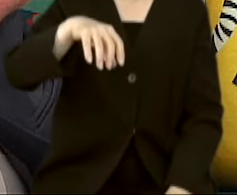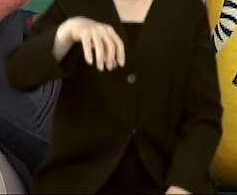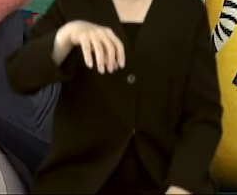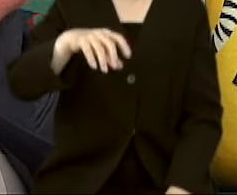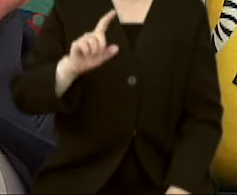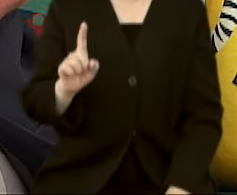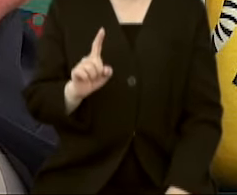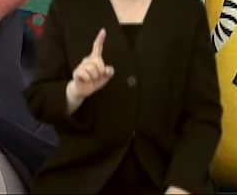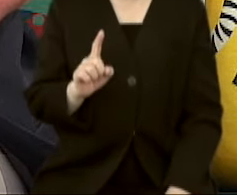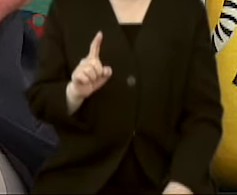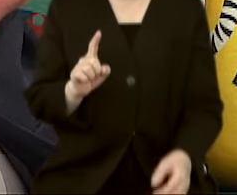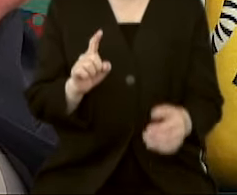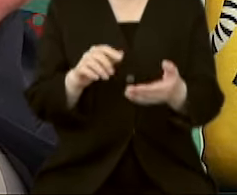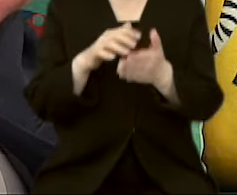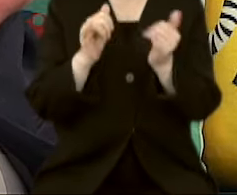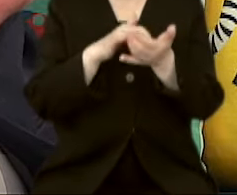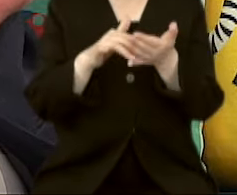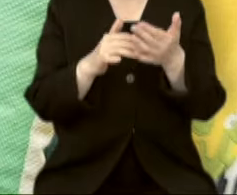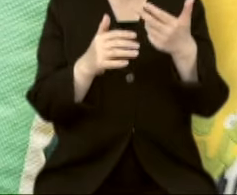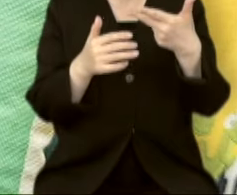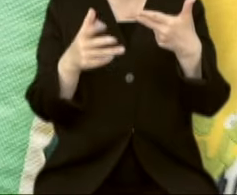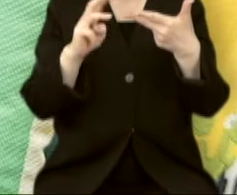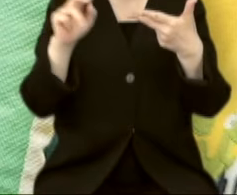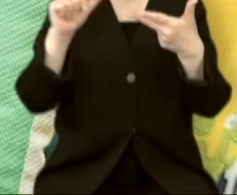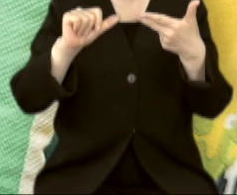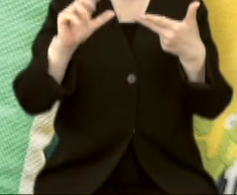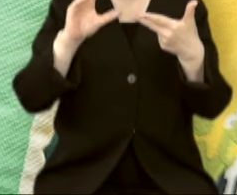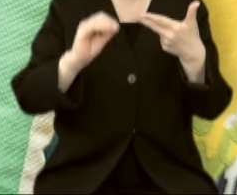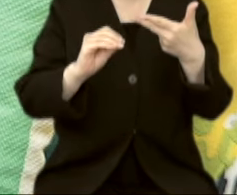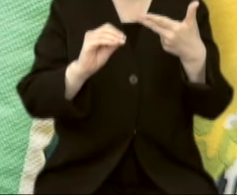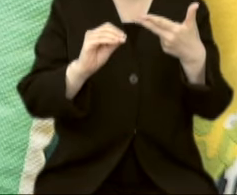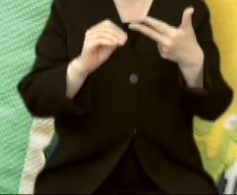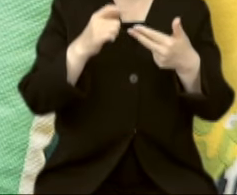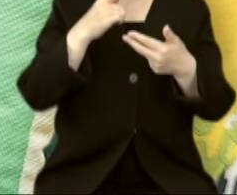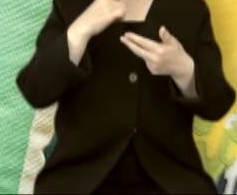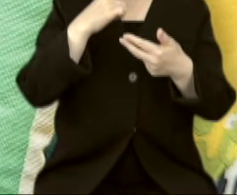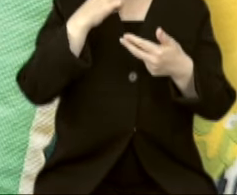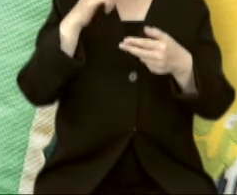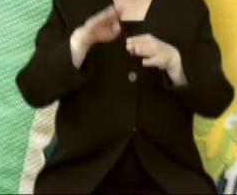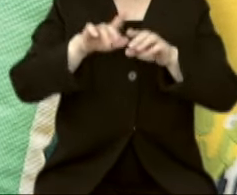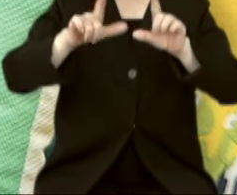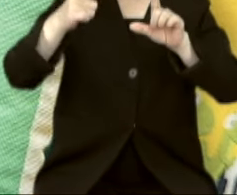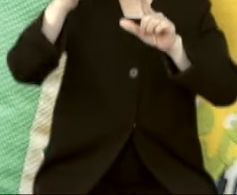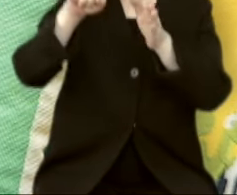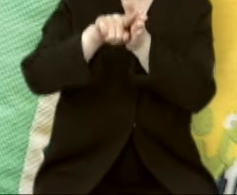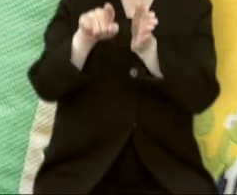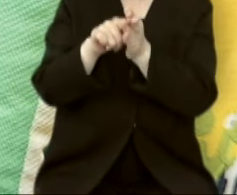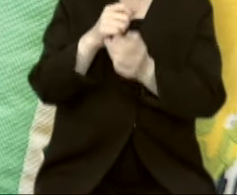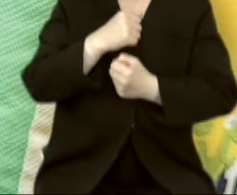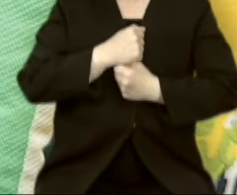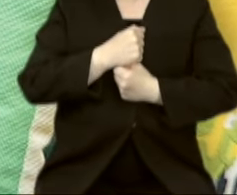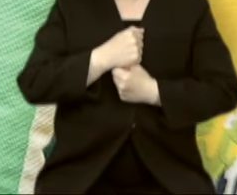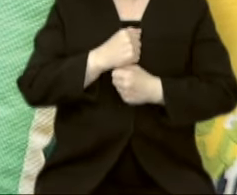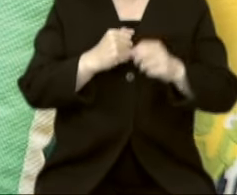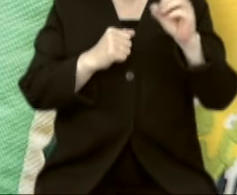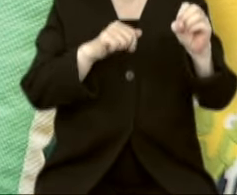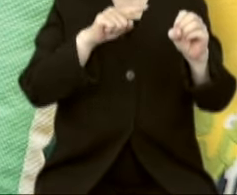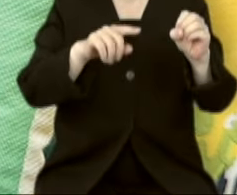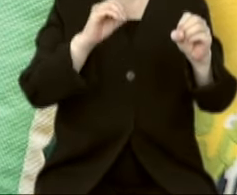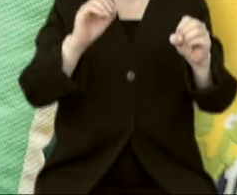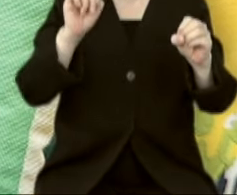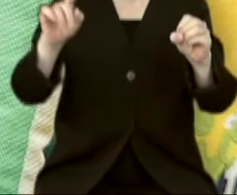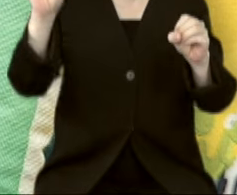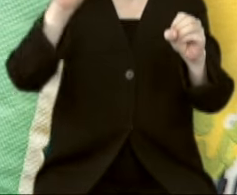그 7억 5천이라는 인구가 있는데 주일을 성수하면서 신앙생활을 하는 사람은 0.001%밖에